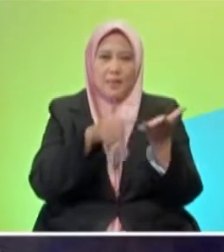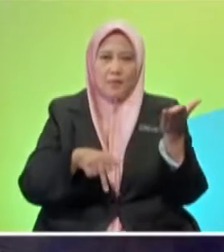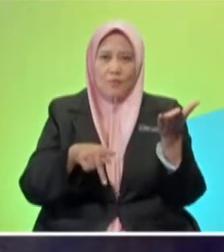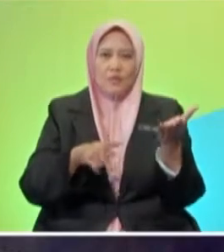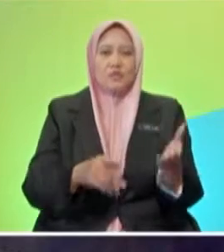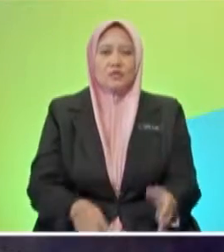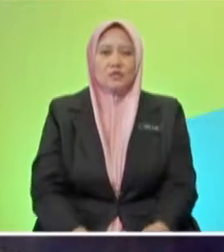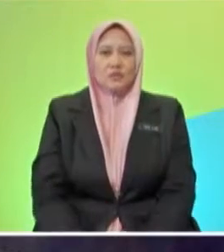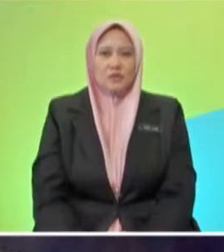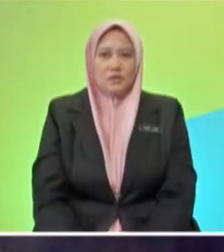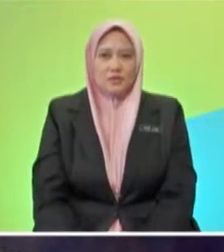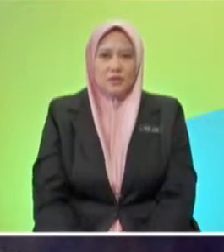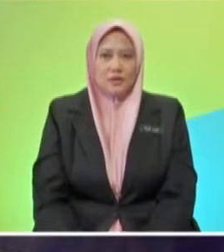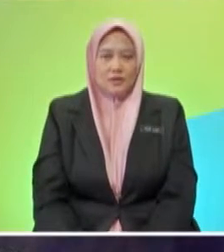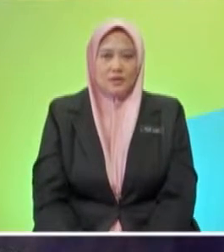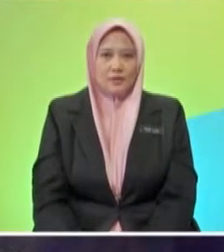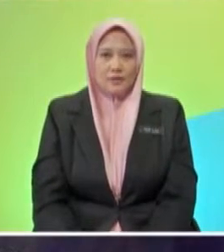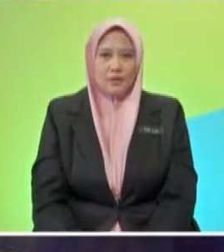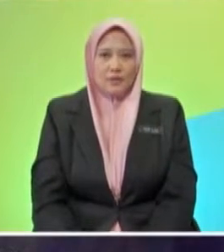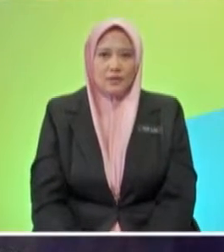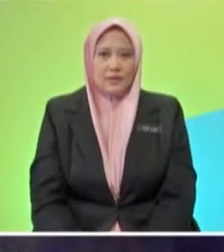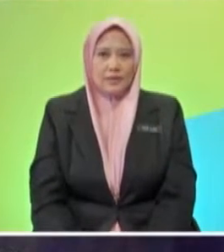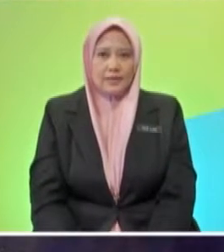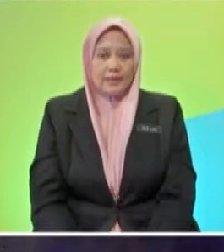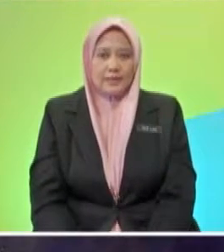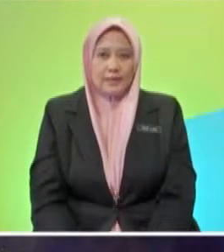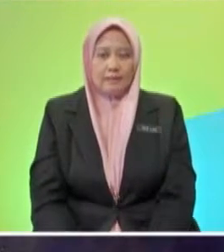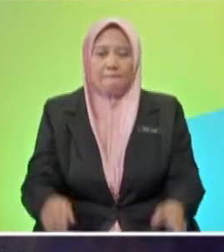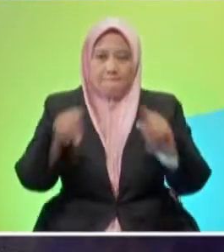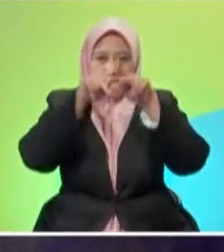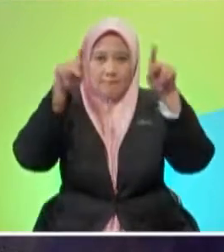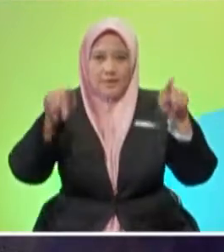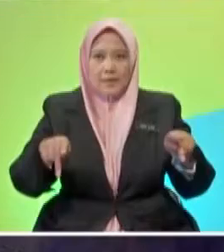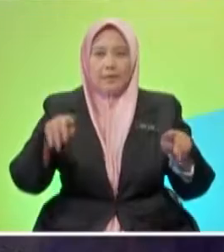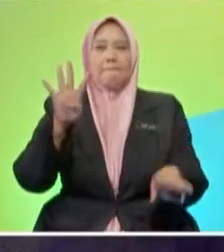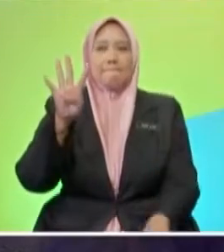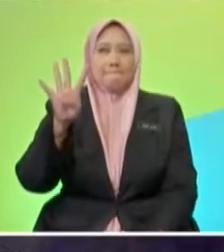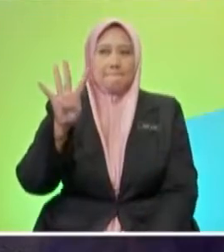Misaki kunci jawaban Doyok mainkan 4 siap enak coba coba coba